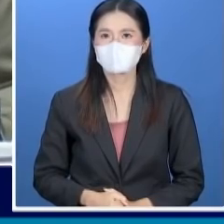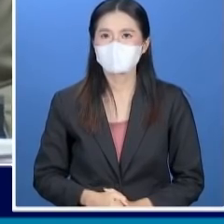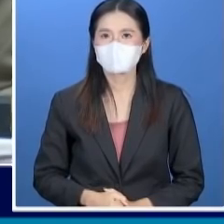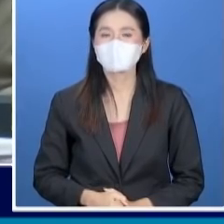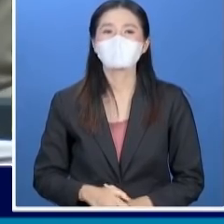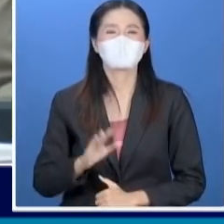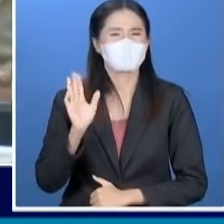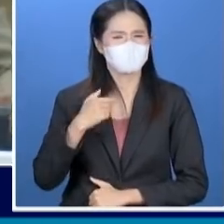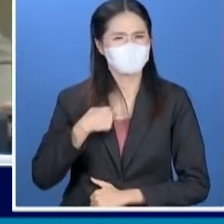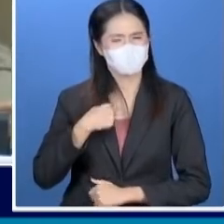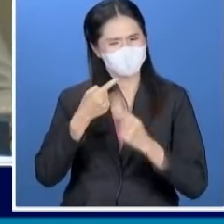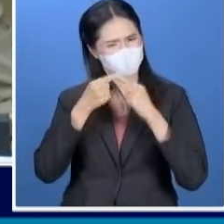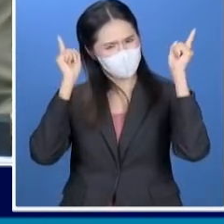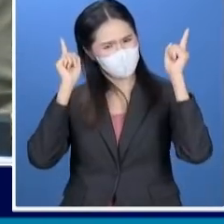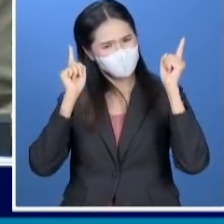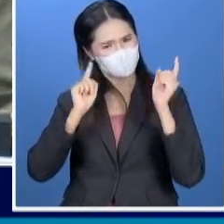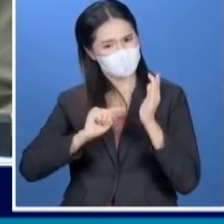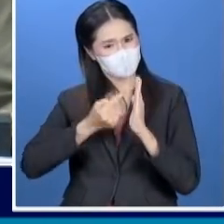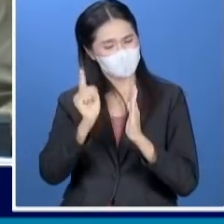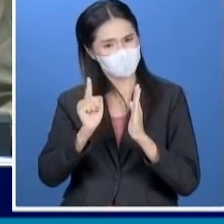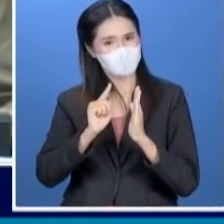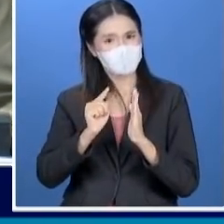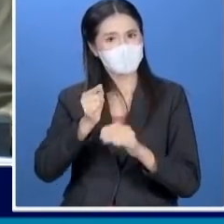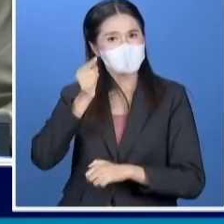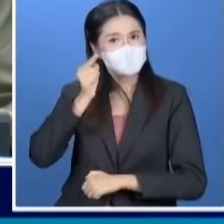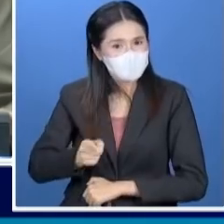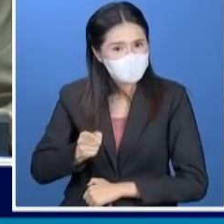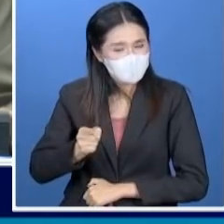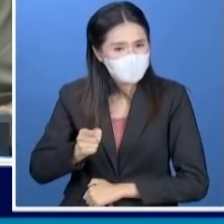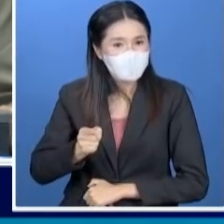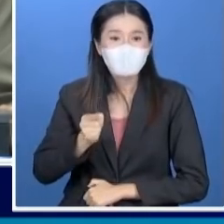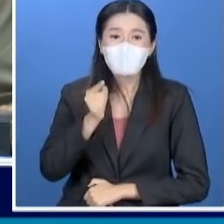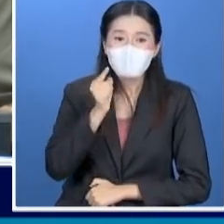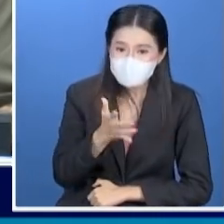ความไม่ชอบมาพากลตั้งแต่แรกเริ่มเรื่องไม่จริงมาพูดเรื่องไม่จริง